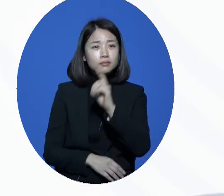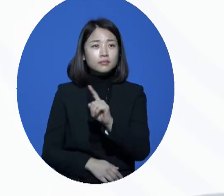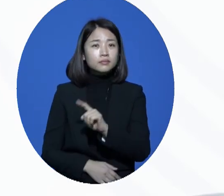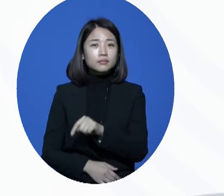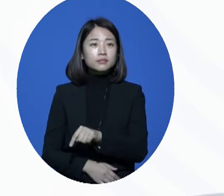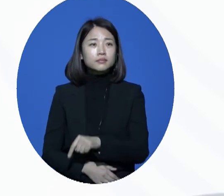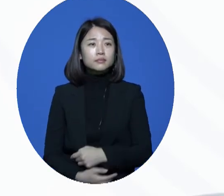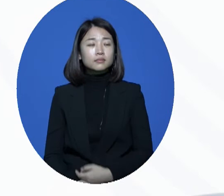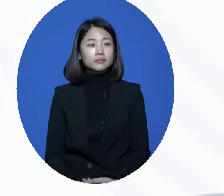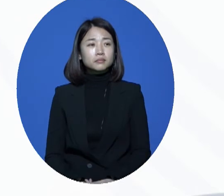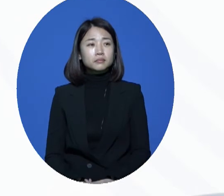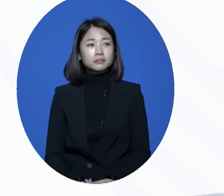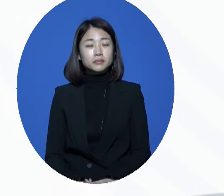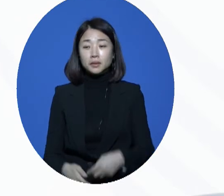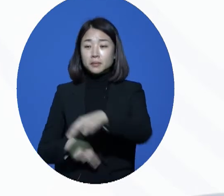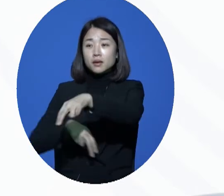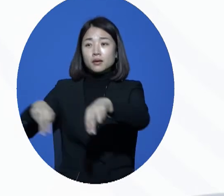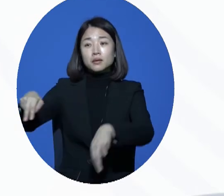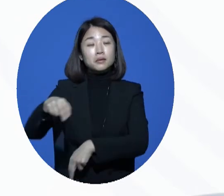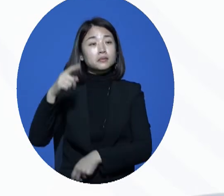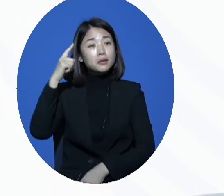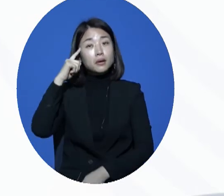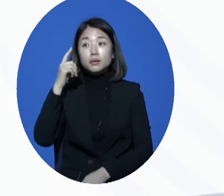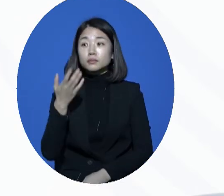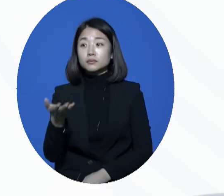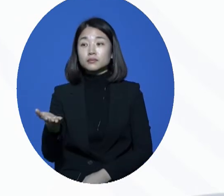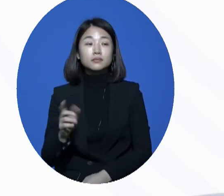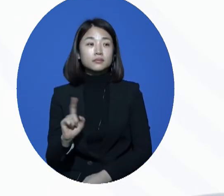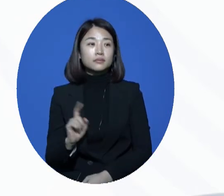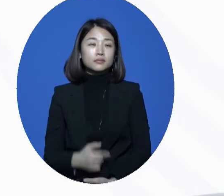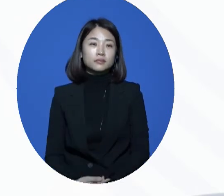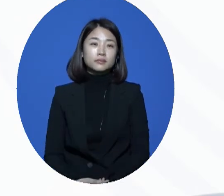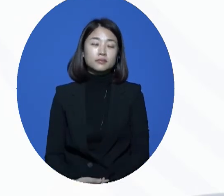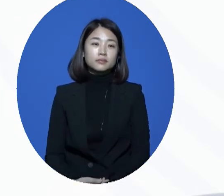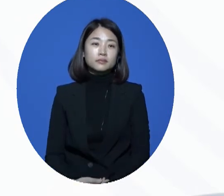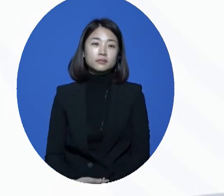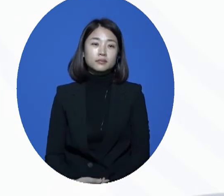한번 생각해 보신 분들이 많으시겠죠?